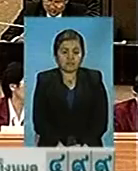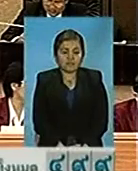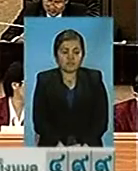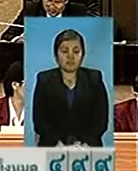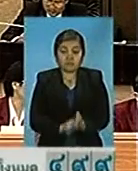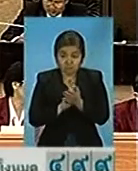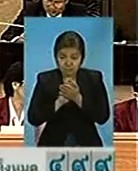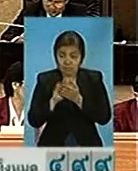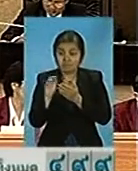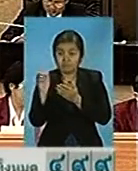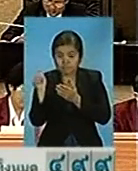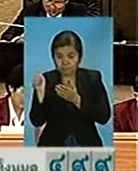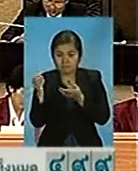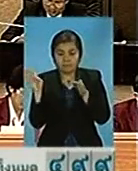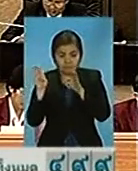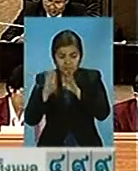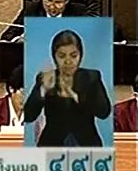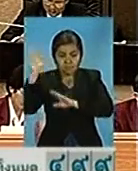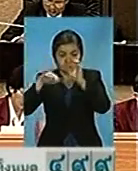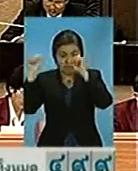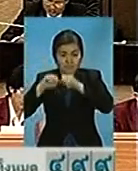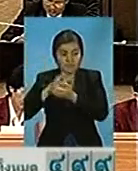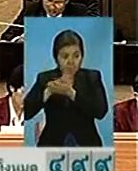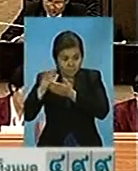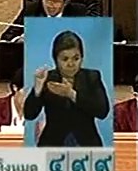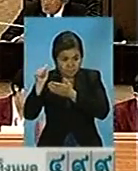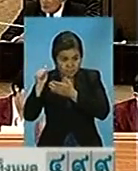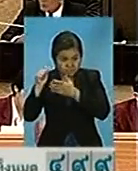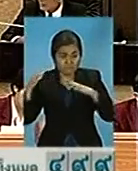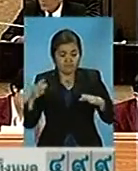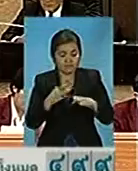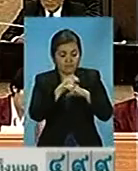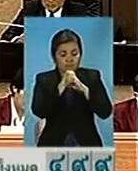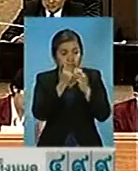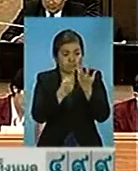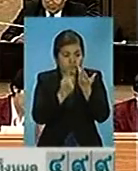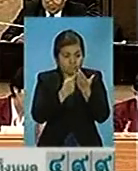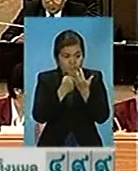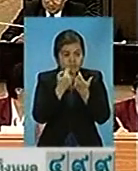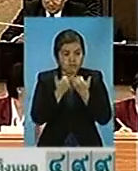เรียบร้อยทุกท่านนะครับผมขอปิดการลงคะแนนนะครับเจ้าหน้าที่ส่งผล